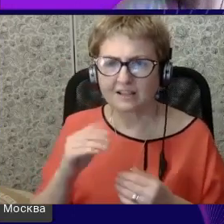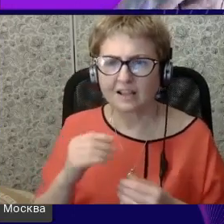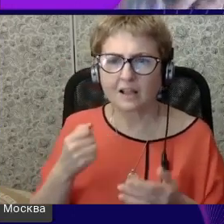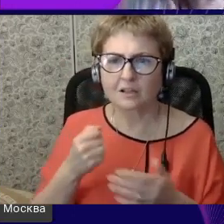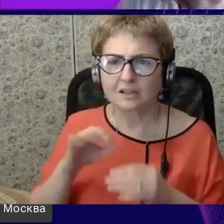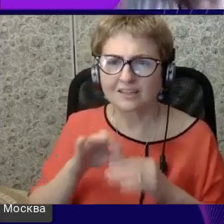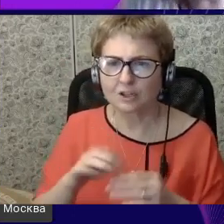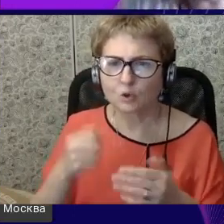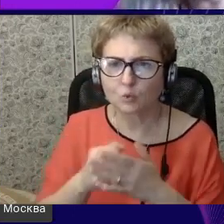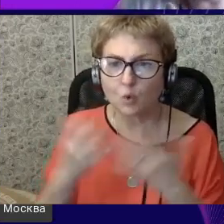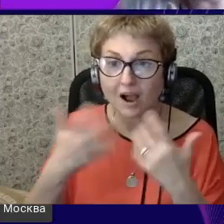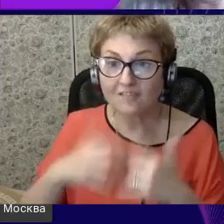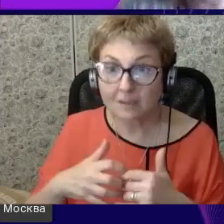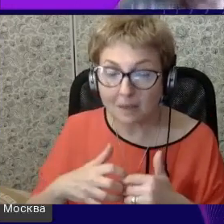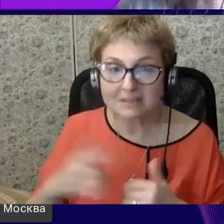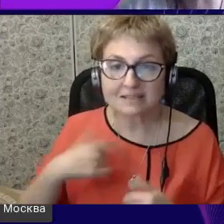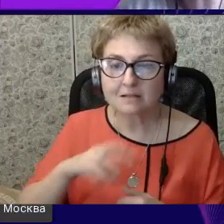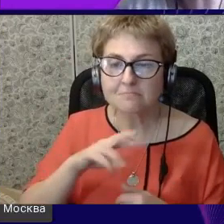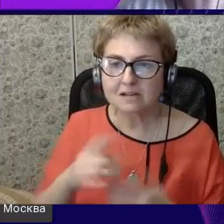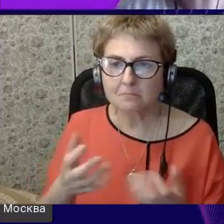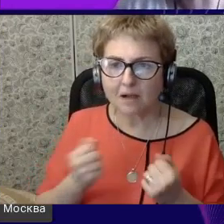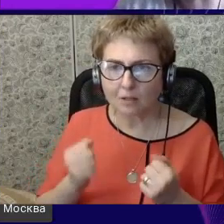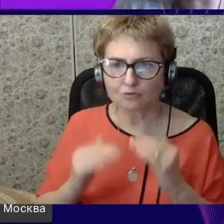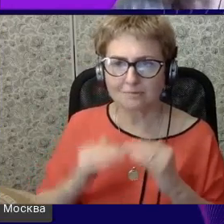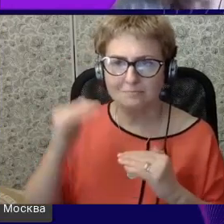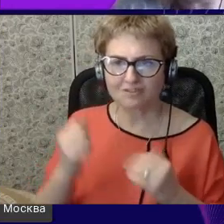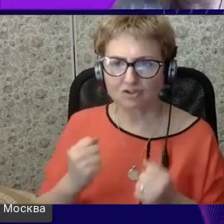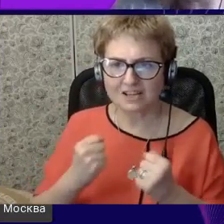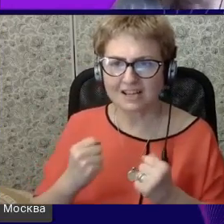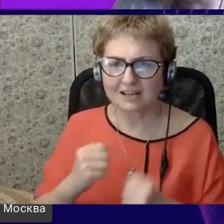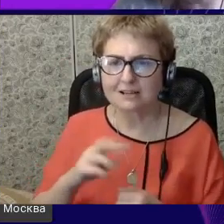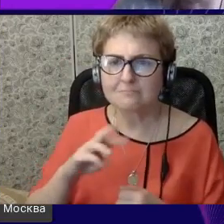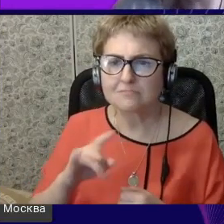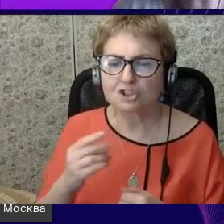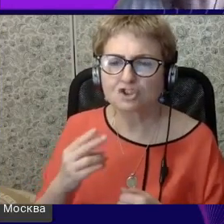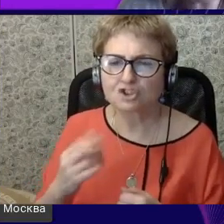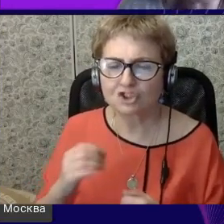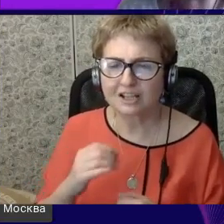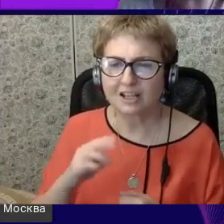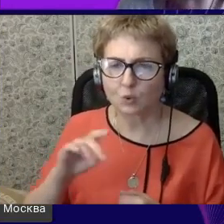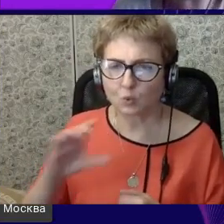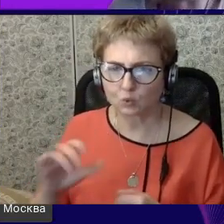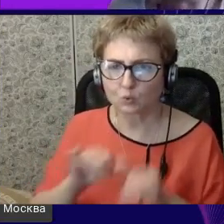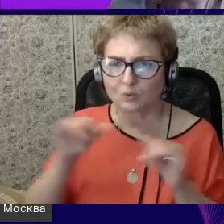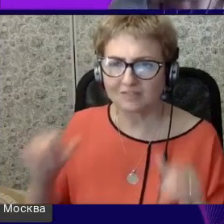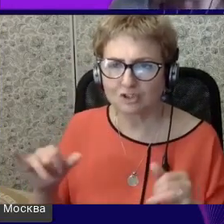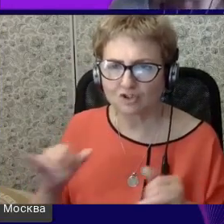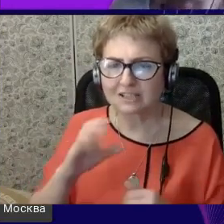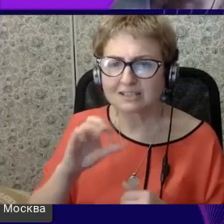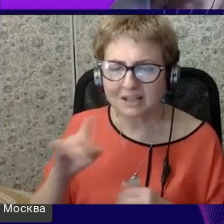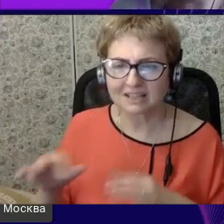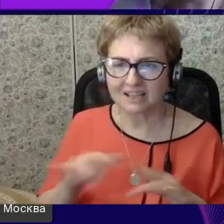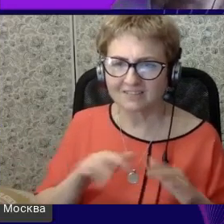когда навык будет сформирован, когда он будет доведен до автоматизма, вот, мы получим и повышение